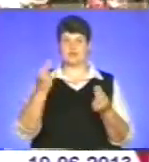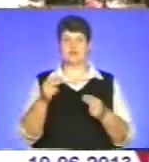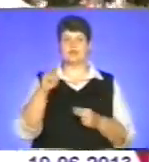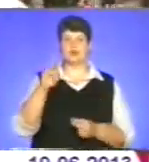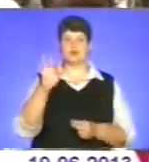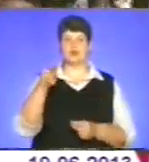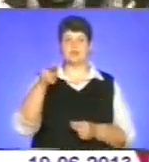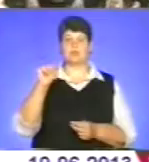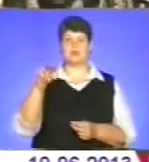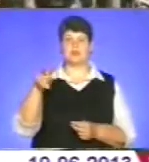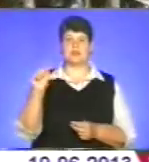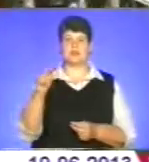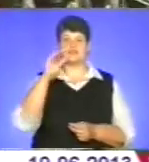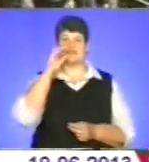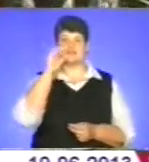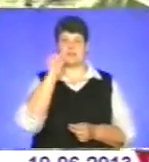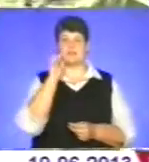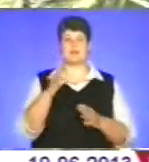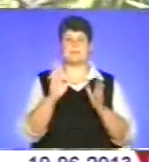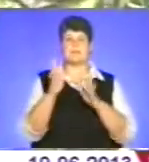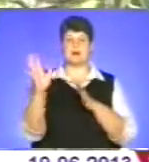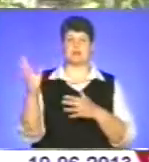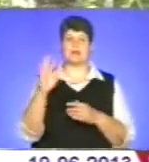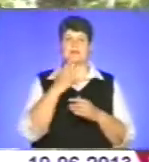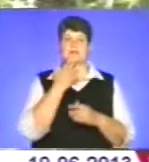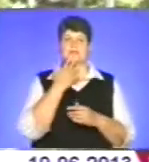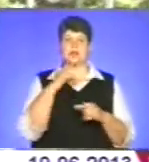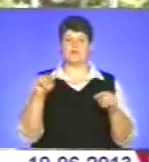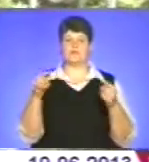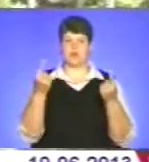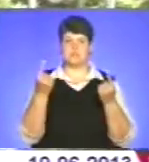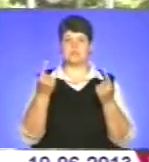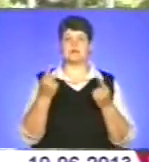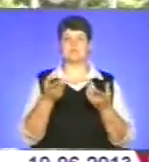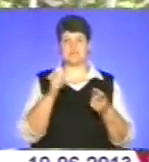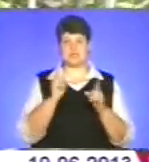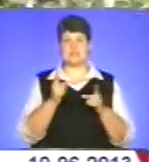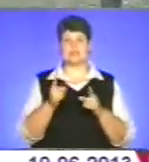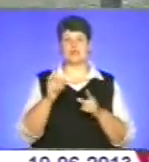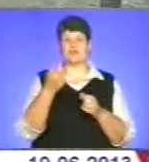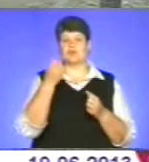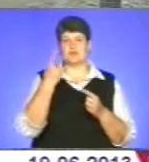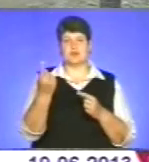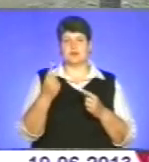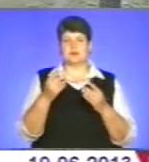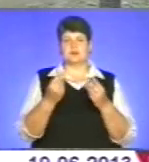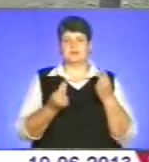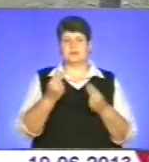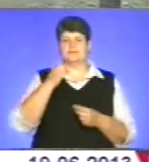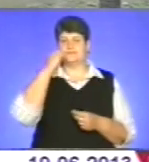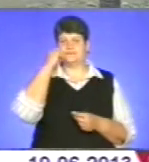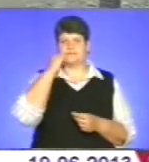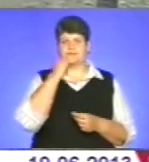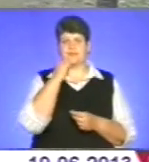Топільче, Шевченківському та у парку Національного відродження. Безперечно, деякі конструкції старі та зношені, насторожує